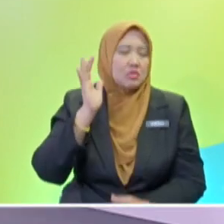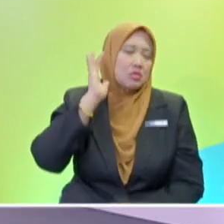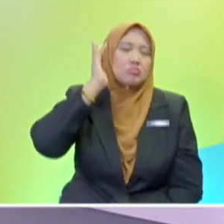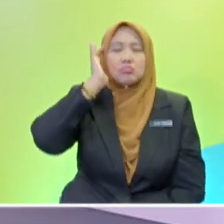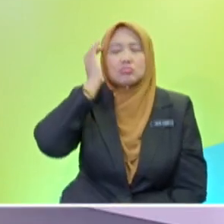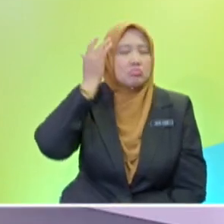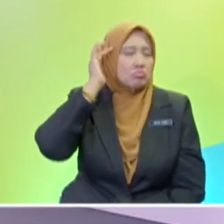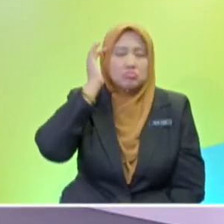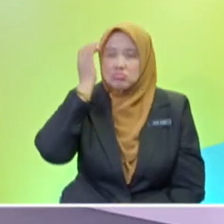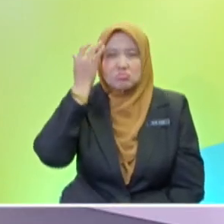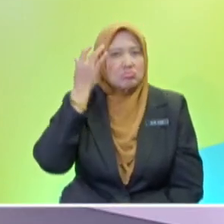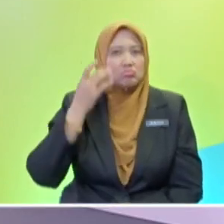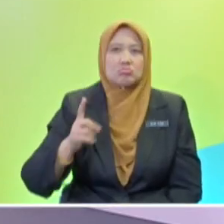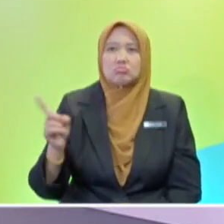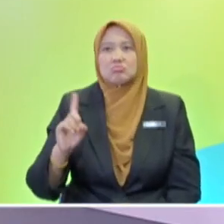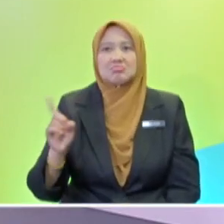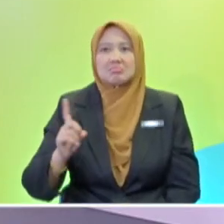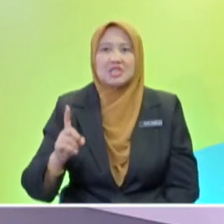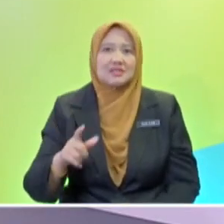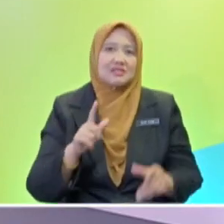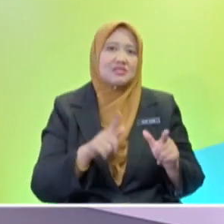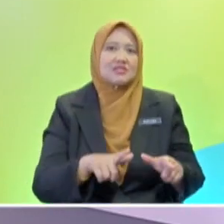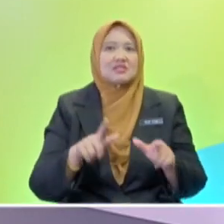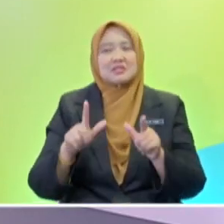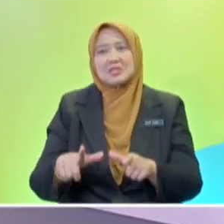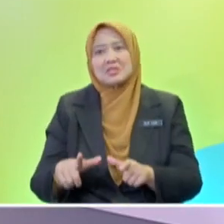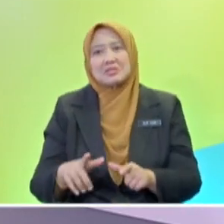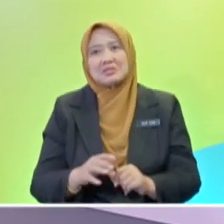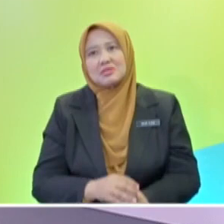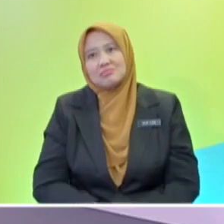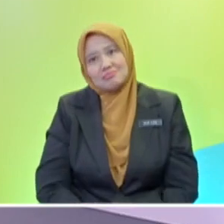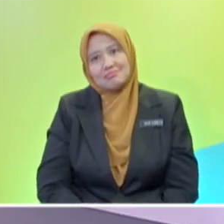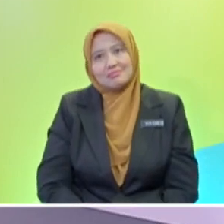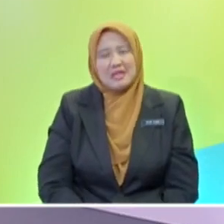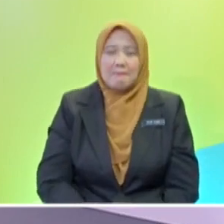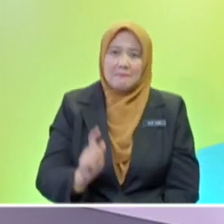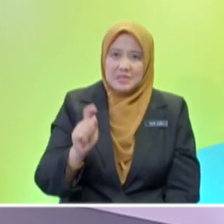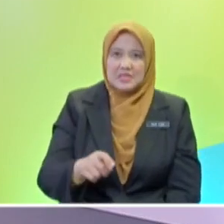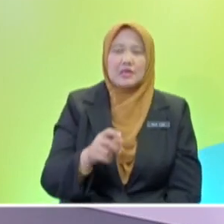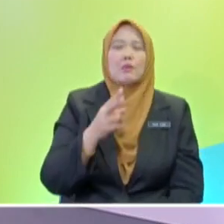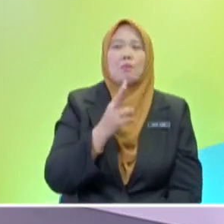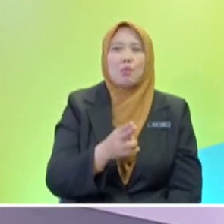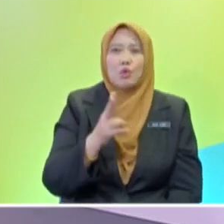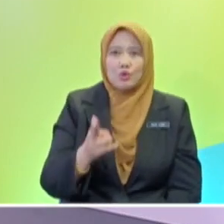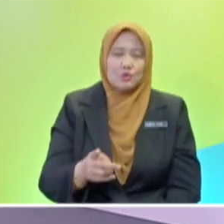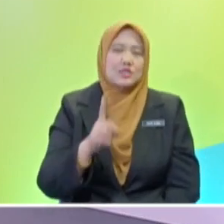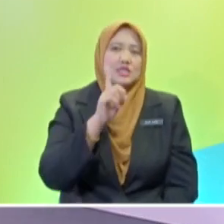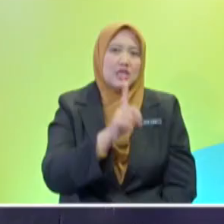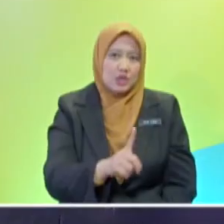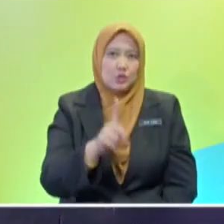supaya kalau kita letak atas meja Nanti eee kalau besi pawai tak tahu mana satu susunannya betul